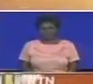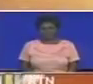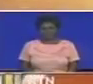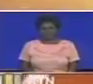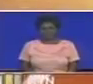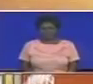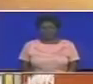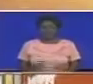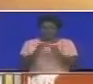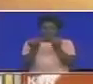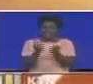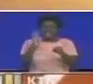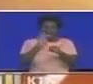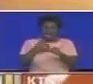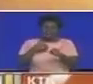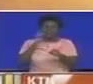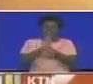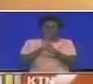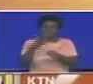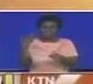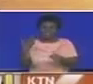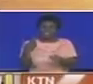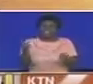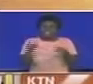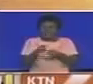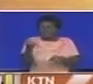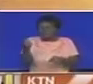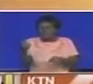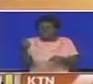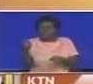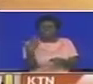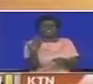Dunia ina mambo wallahi tena. Na vijimambo, mambo na vijimambo.